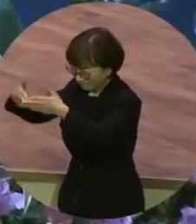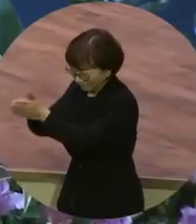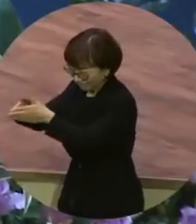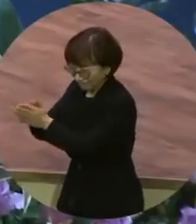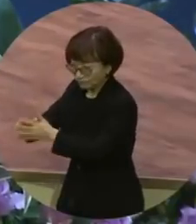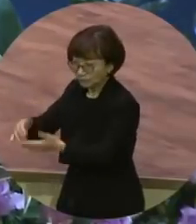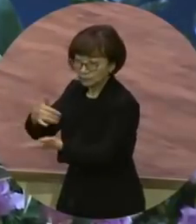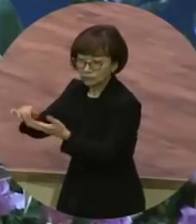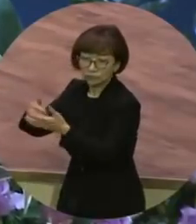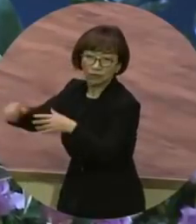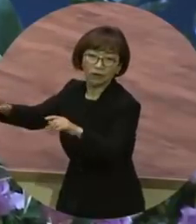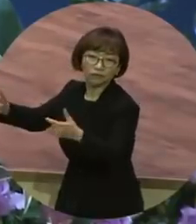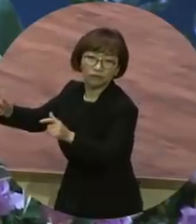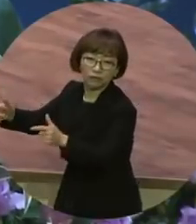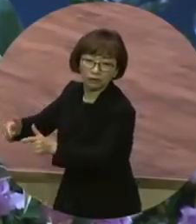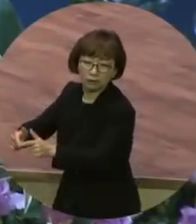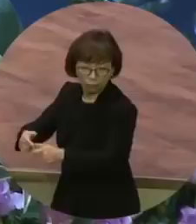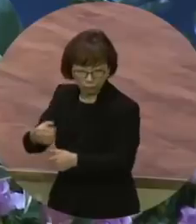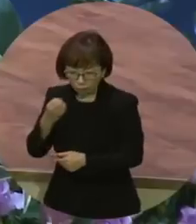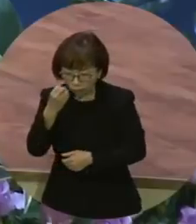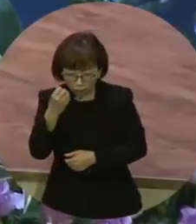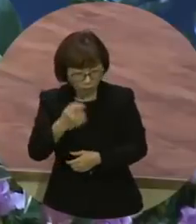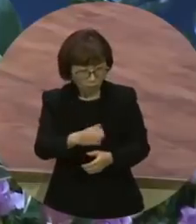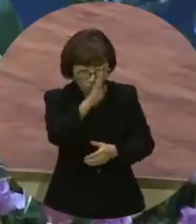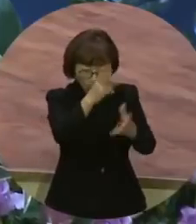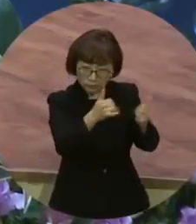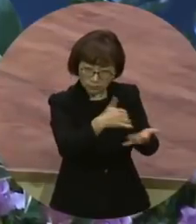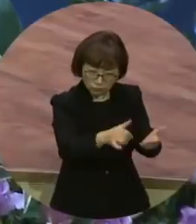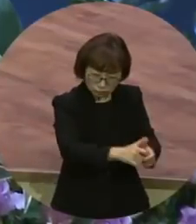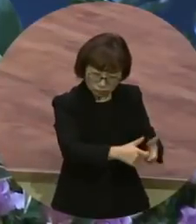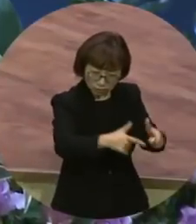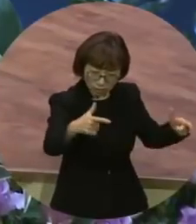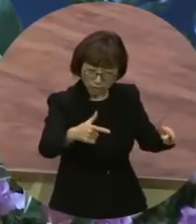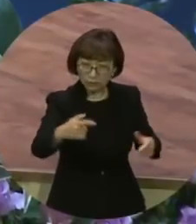환자를 고칠 내용이 없든지 뭐가 잘못된 거죠.